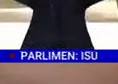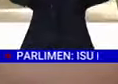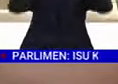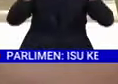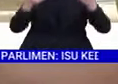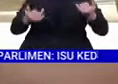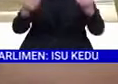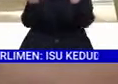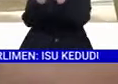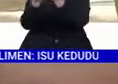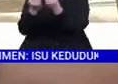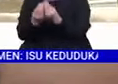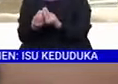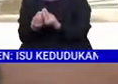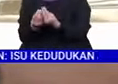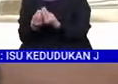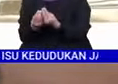jumlah tersebut